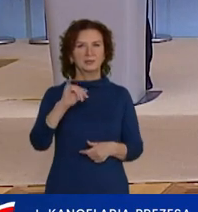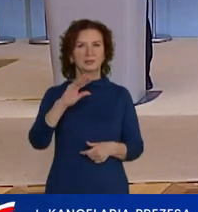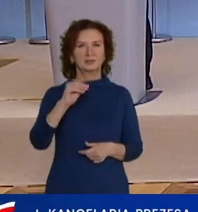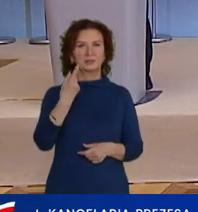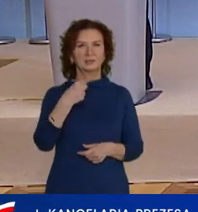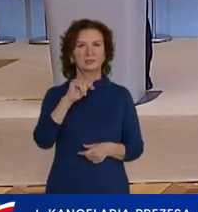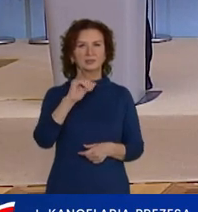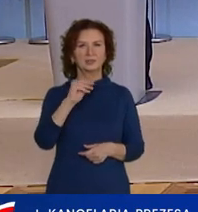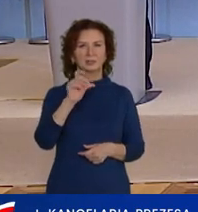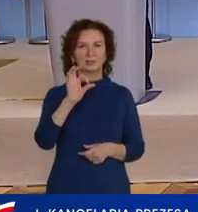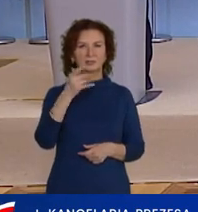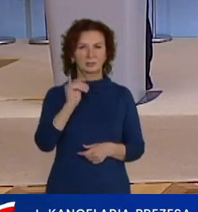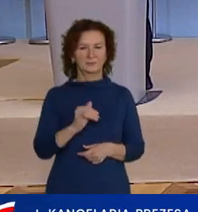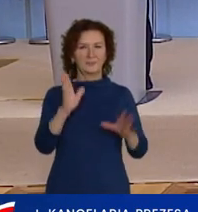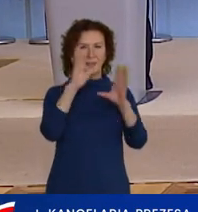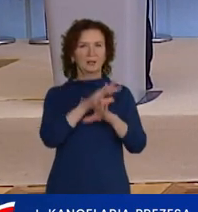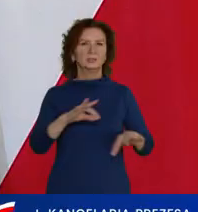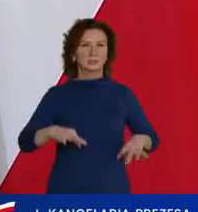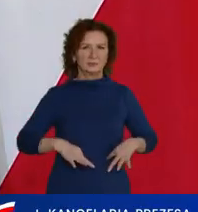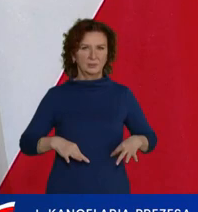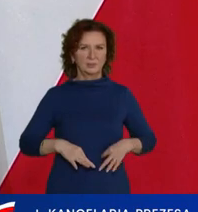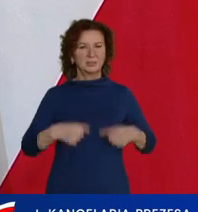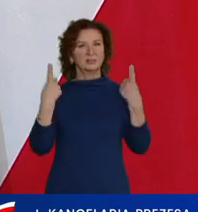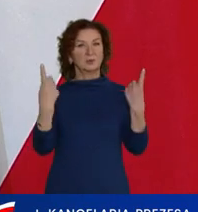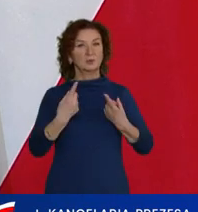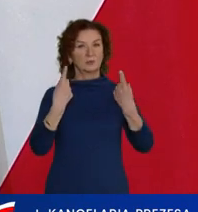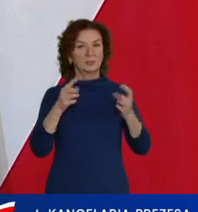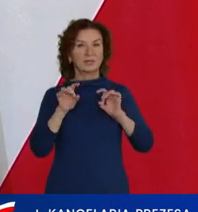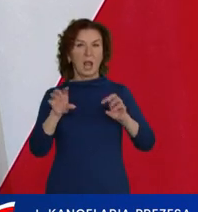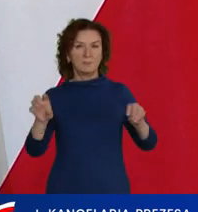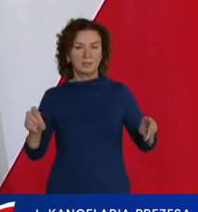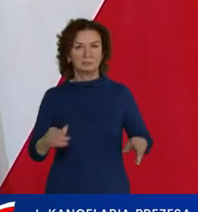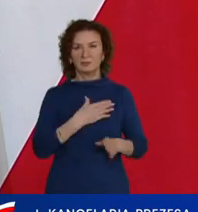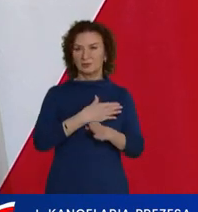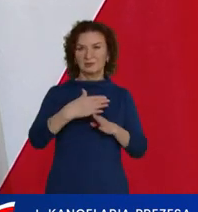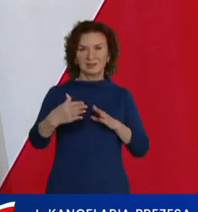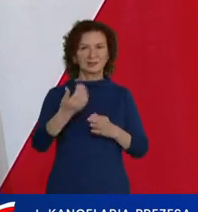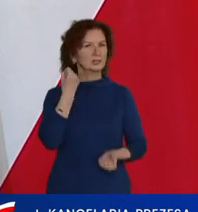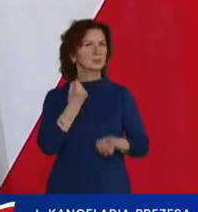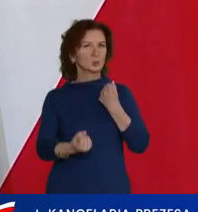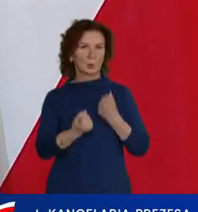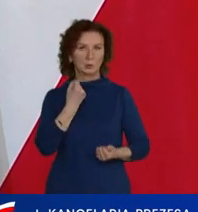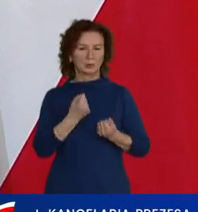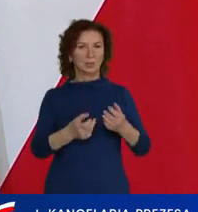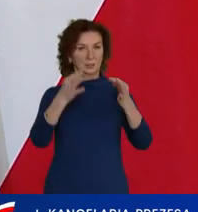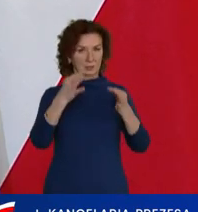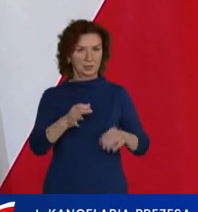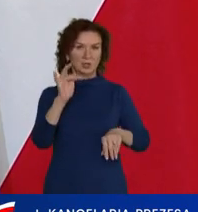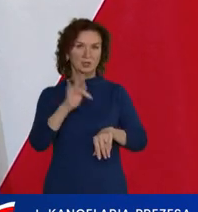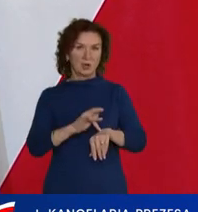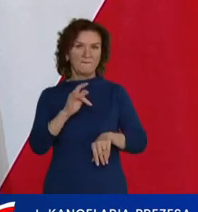Niedzielskiego. Szanowni Państwo, sytuacja epidemiczna jest nadal bardzo trudna. Dzisiejsze